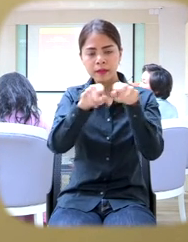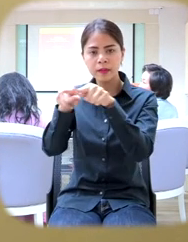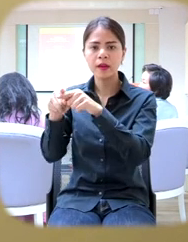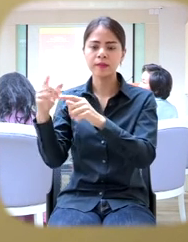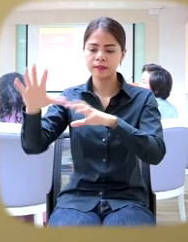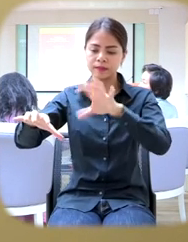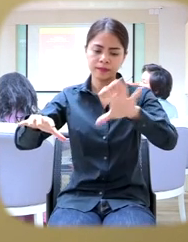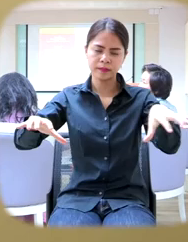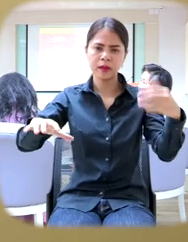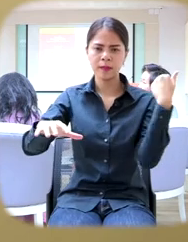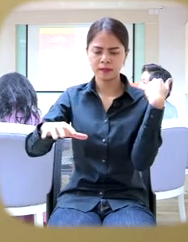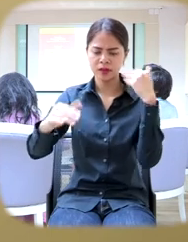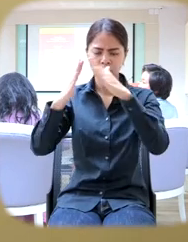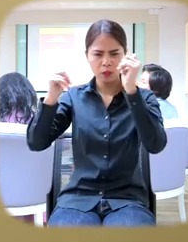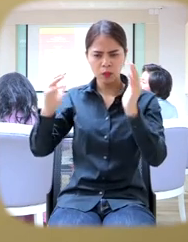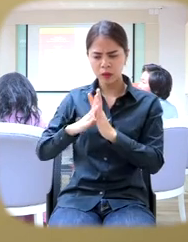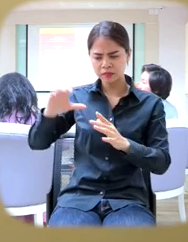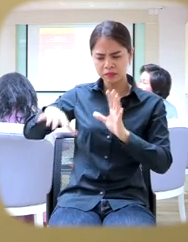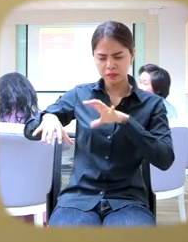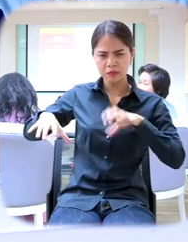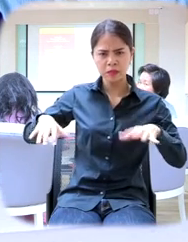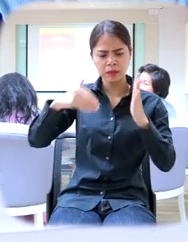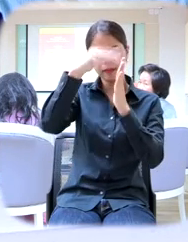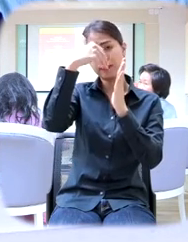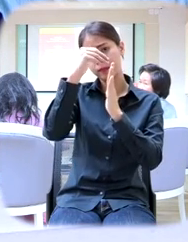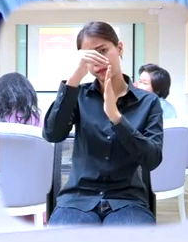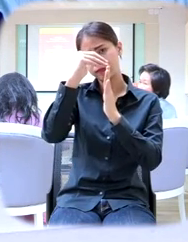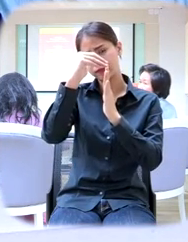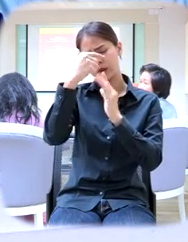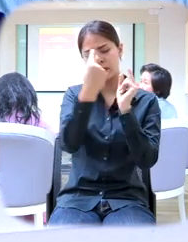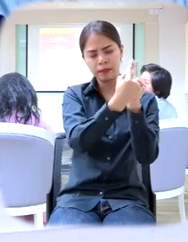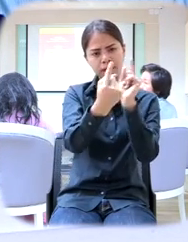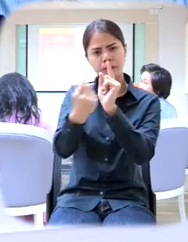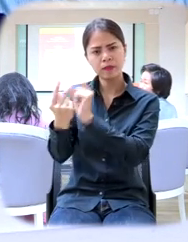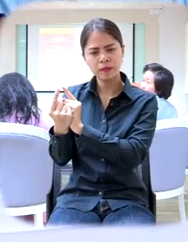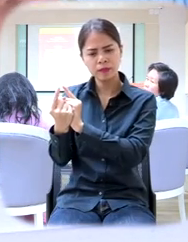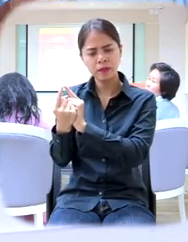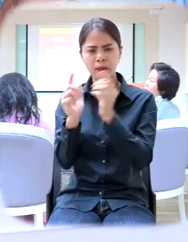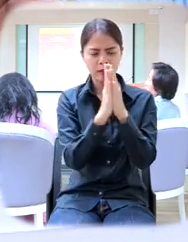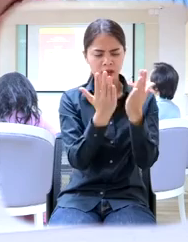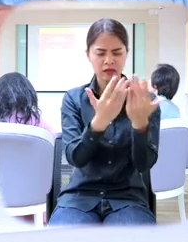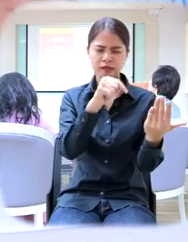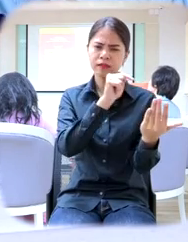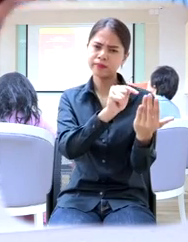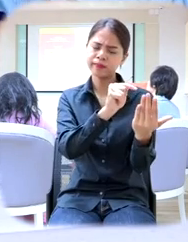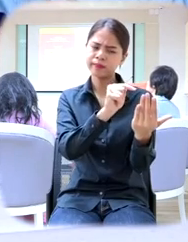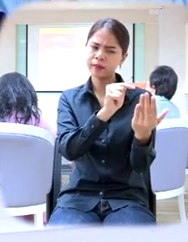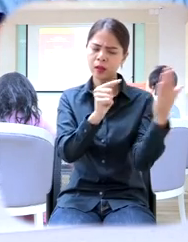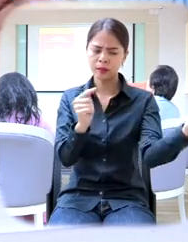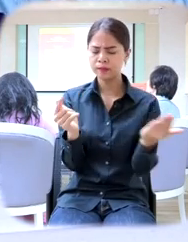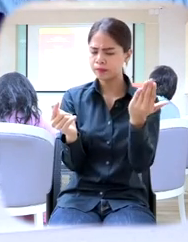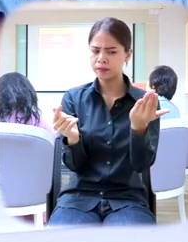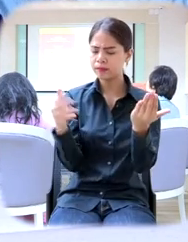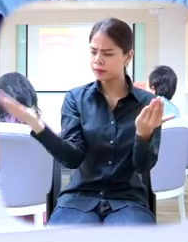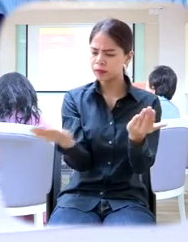เดียวกันอย่างพวกวัดนันทรามหรือวัดอื่นๆที่ล้านนานะครับก็จะพบว่ามีปิตกะมาลาเหมือนกันแต่ปิตกะมาลาเหล่านั้นพอออกมาเปรียบเทียบแล้วเ